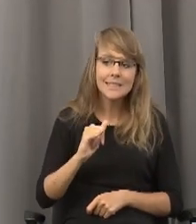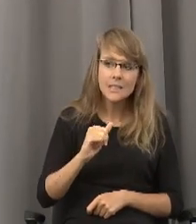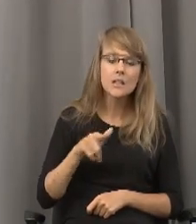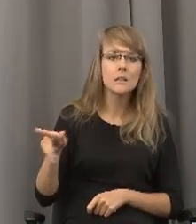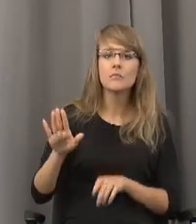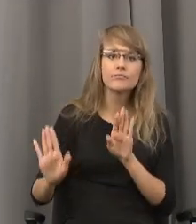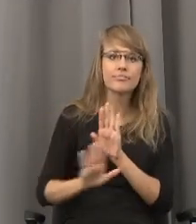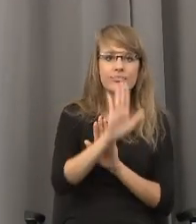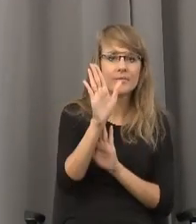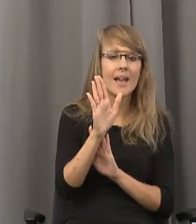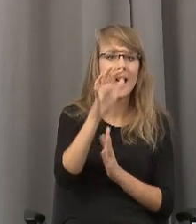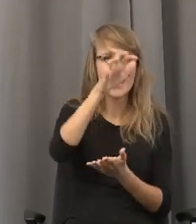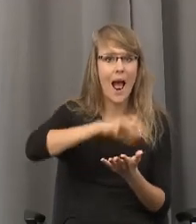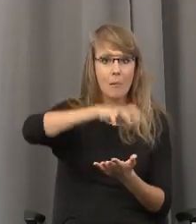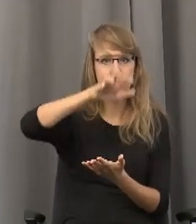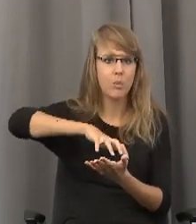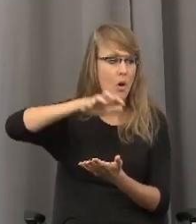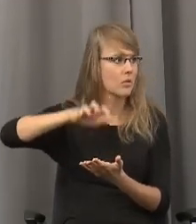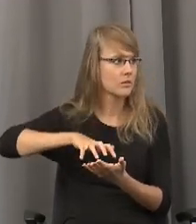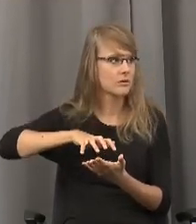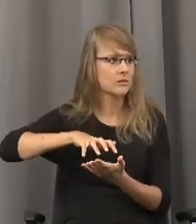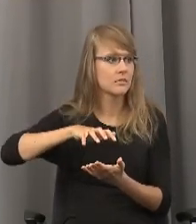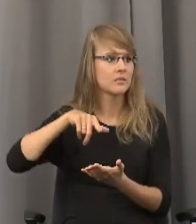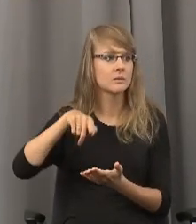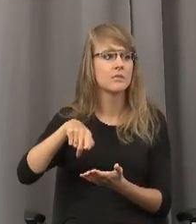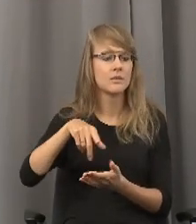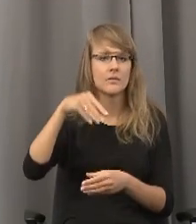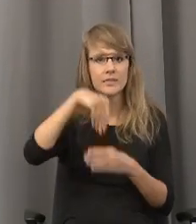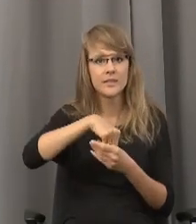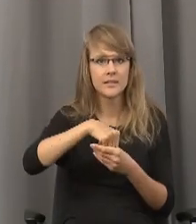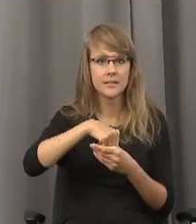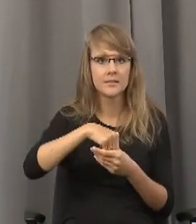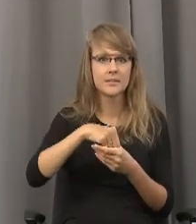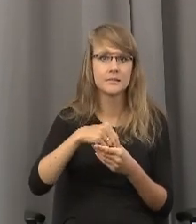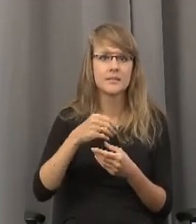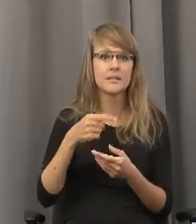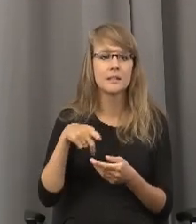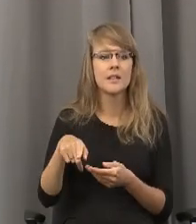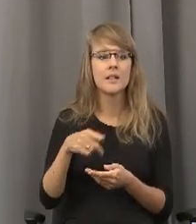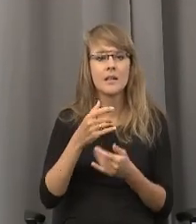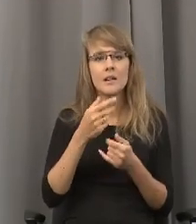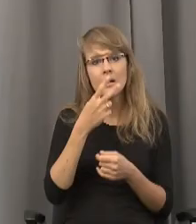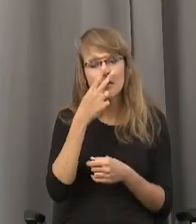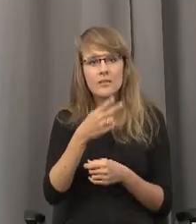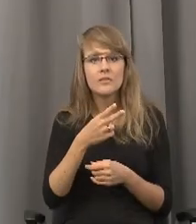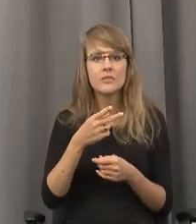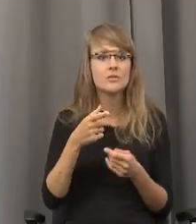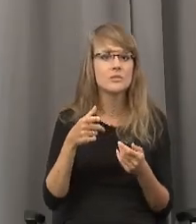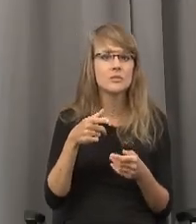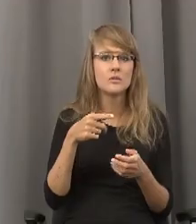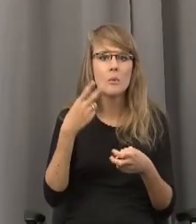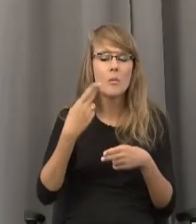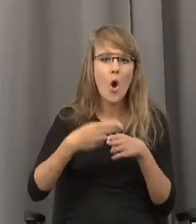raportu dotyczącego skali i wyzwań, przed którymi stajemy, jeśli chodzi o